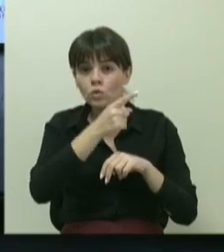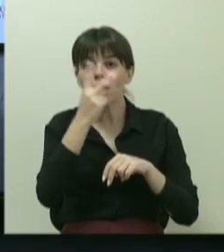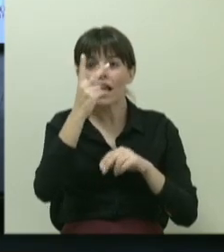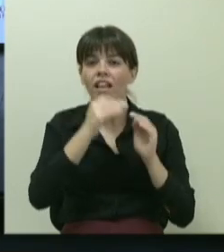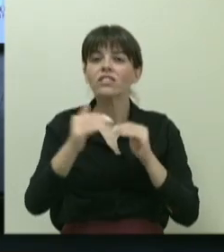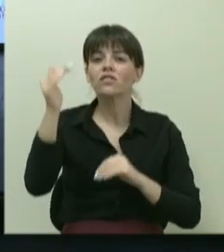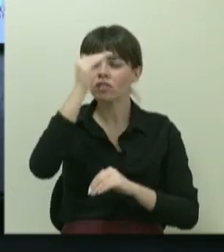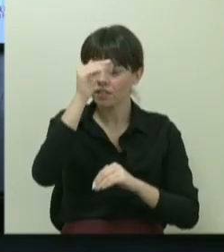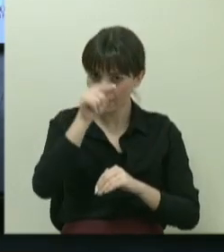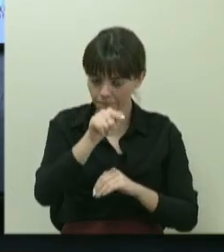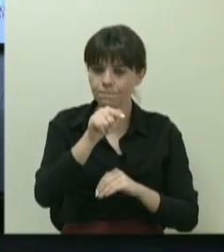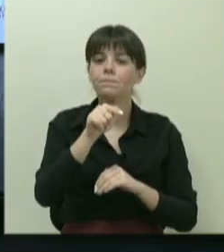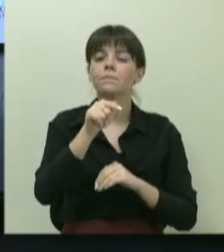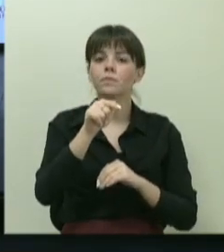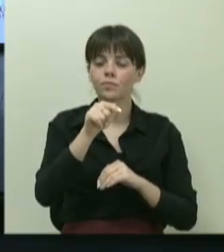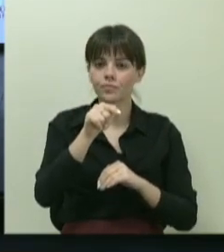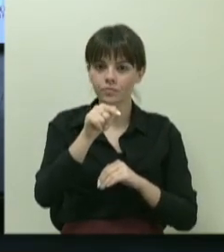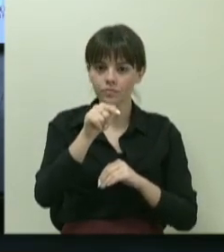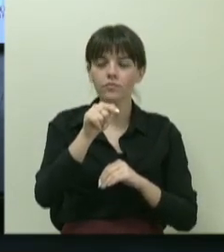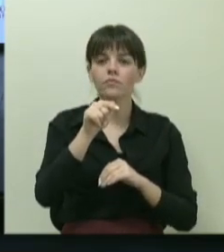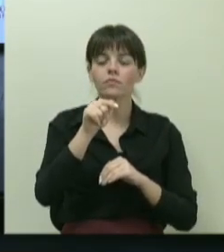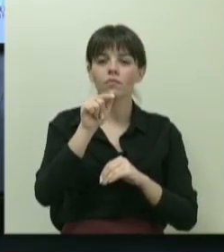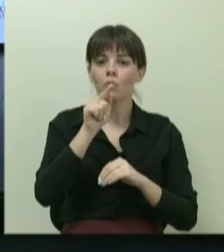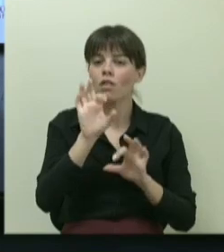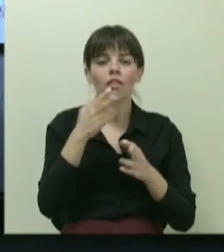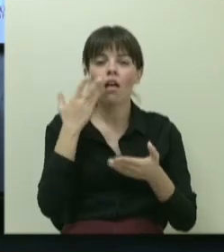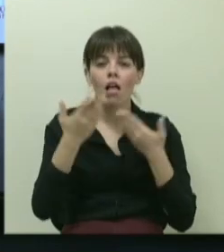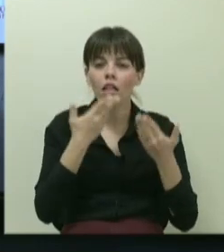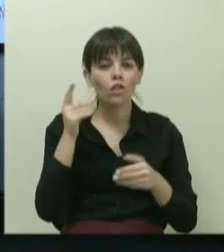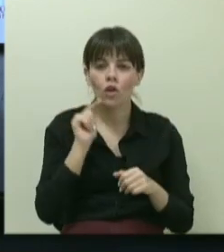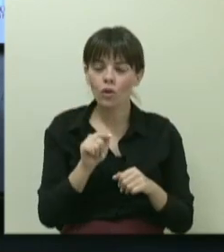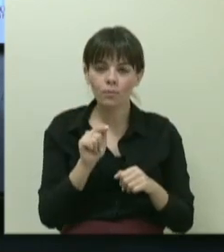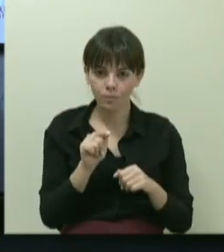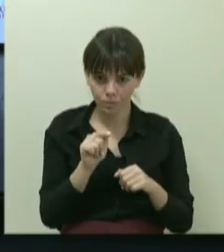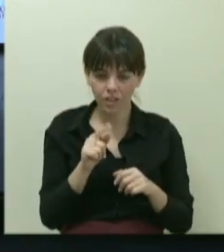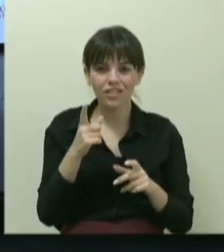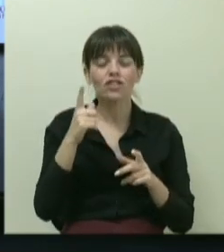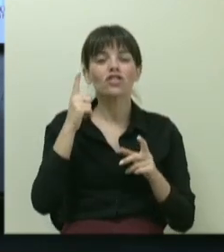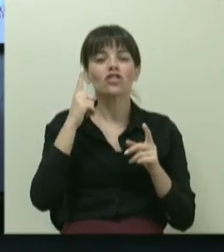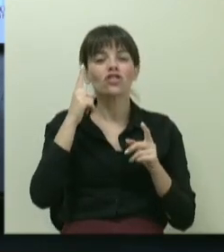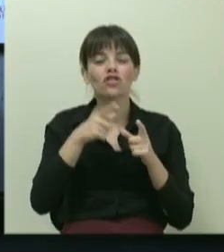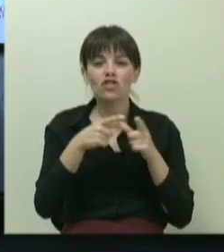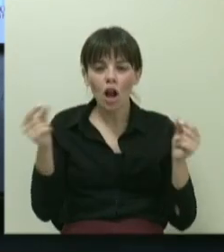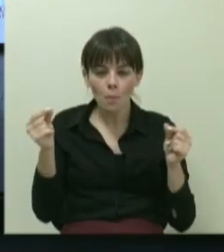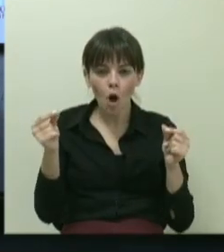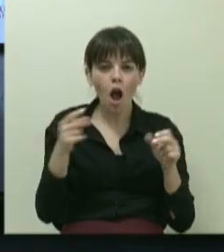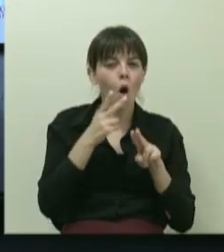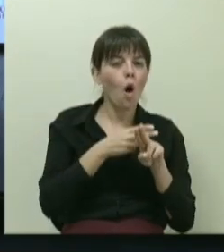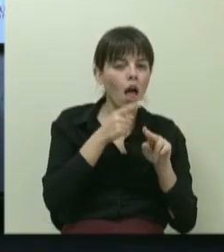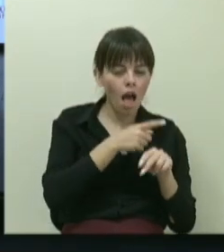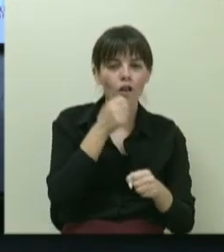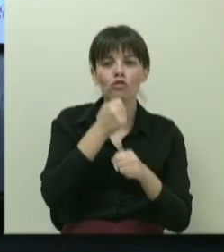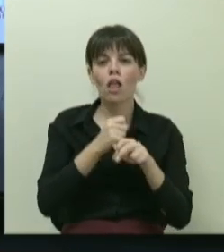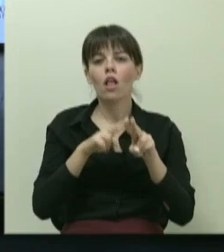hala 1008'deyiz. Bunları niye anlatıyorum? Japonya örneğinde de, Güney Kore örneğinde